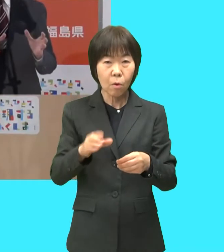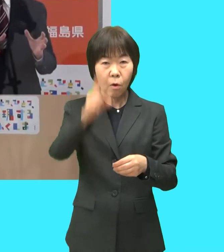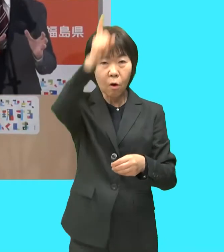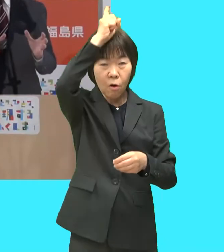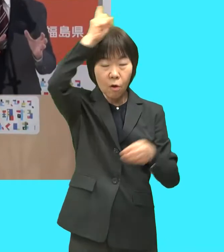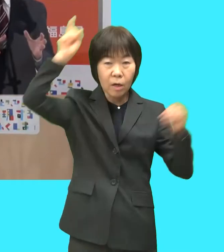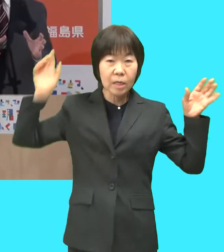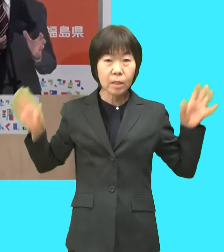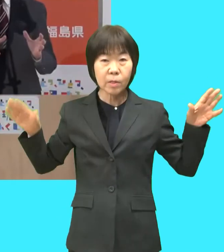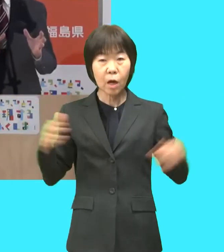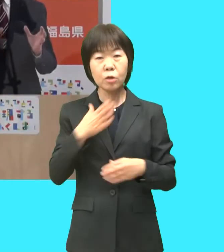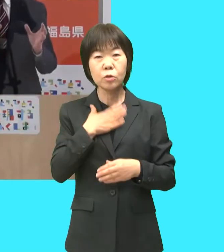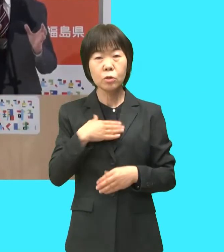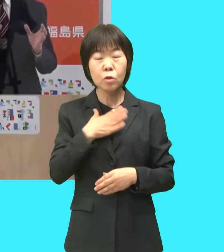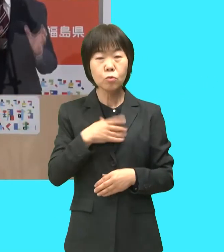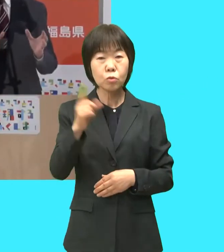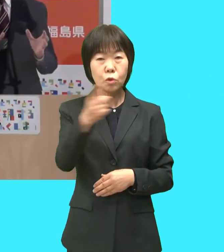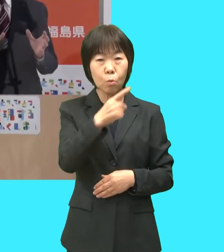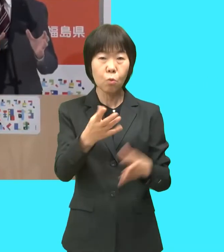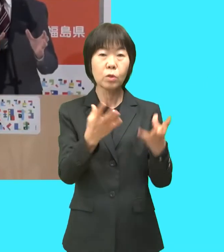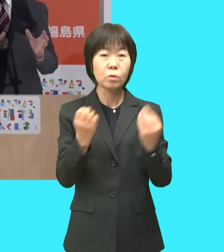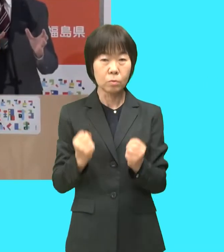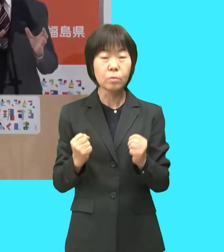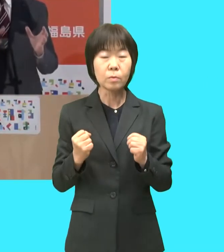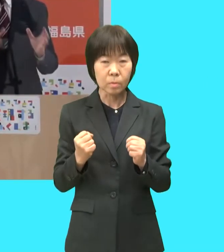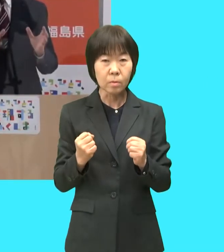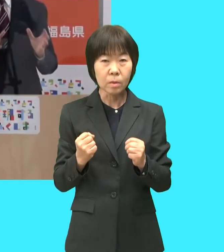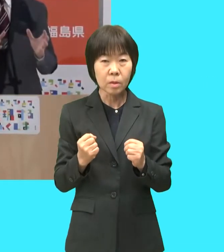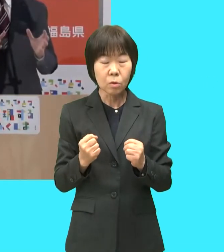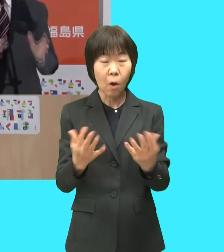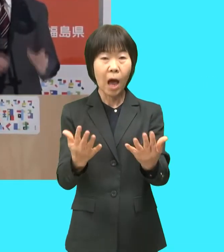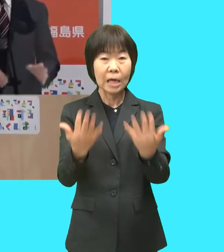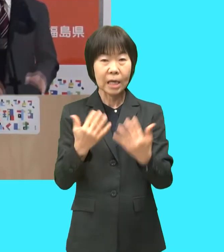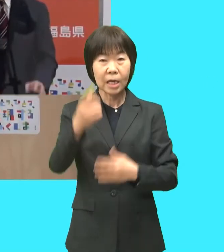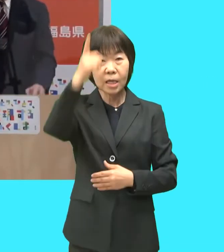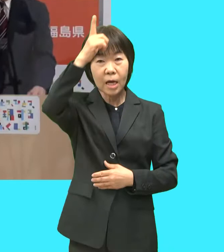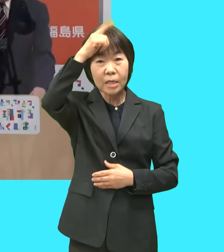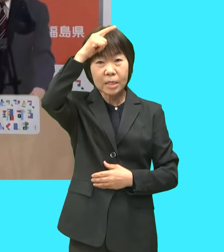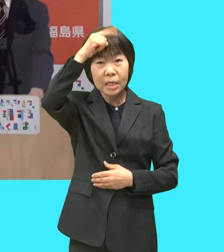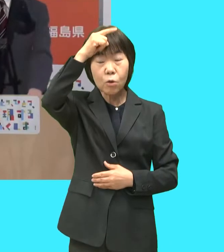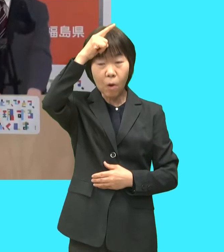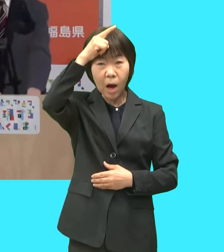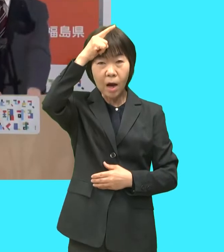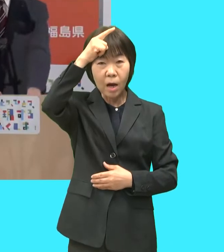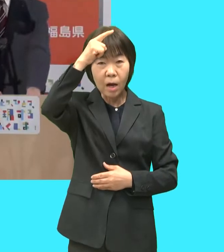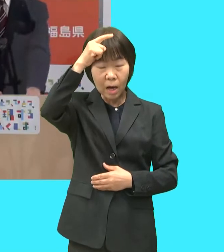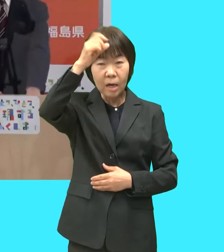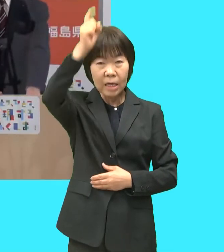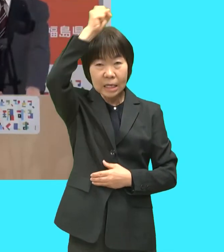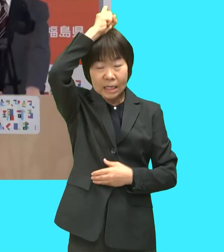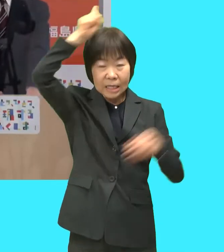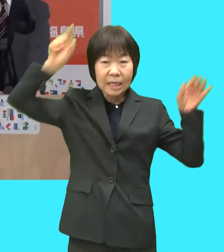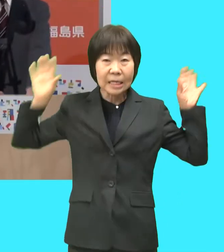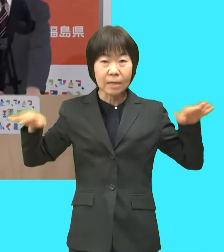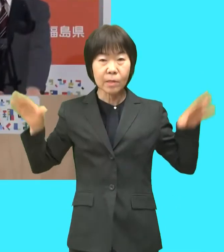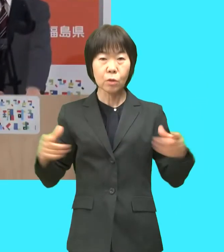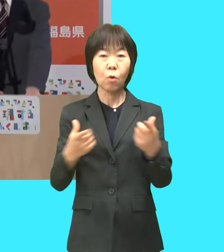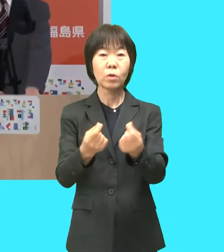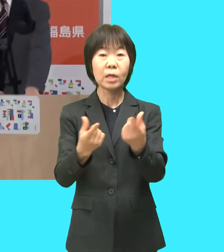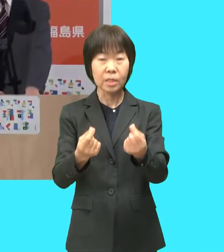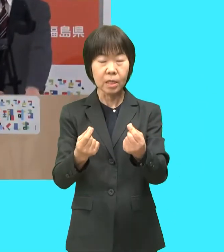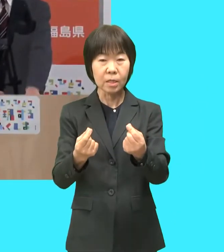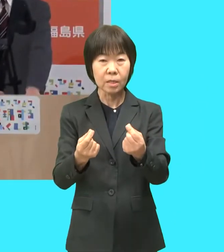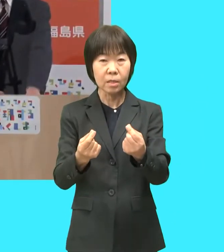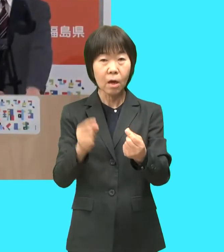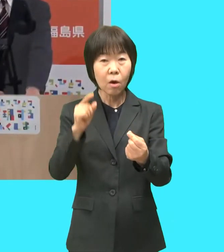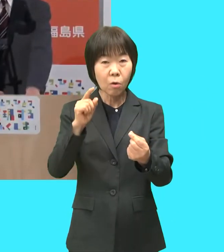方いるんですが、この鮮やかな黄色がキビタンそっくりということで、このキビタンイエローもこれまでに